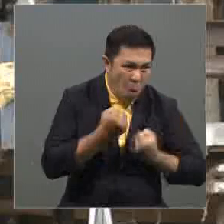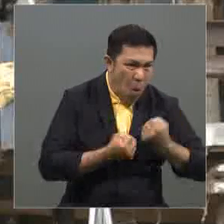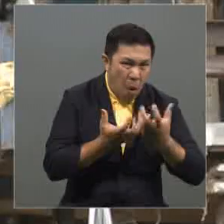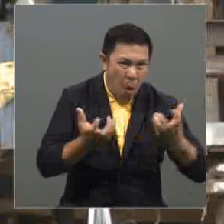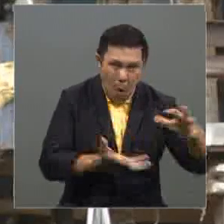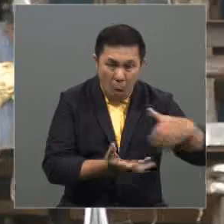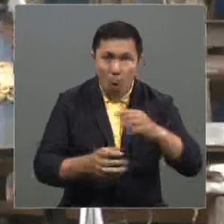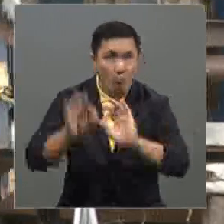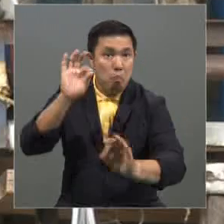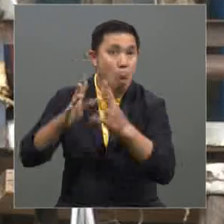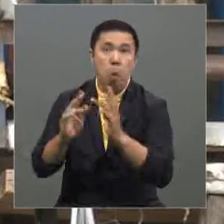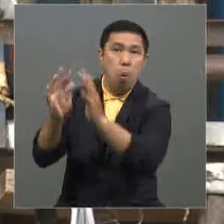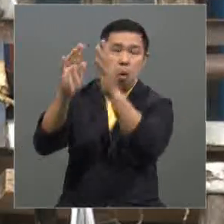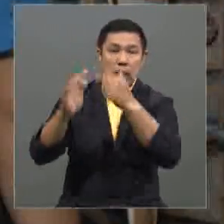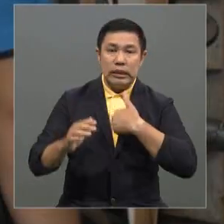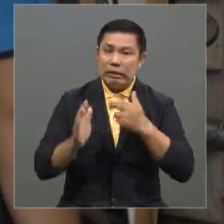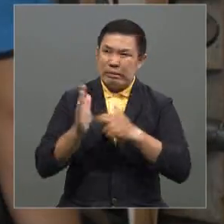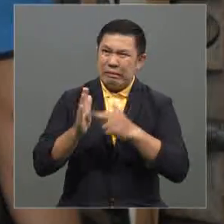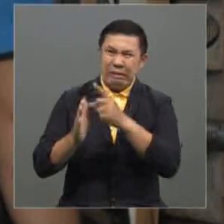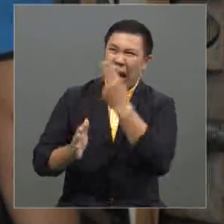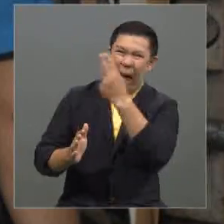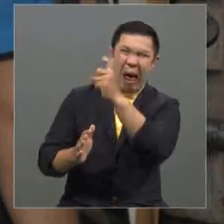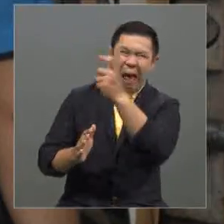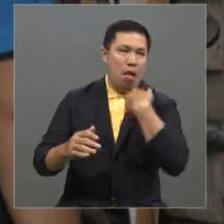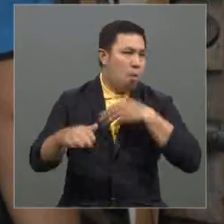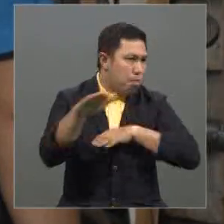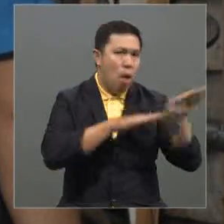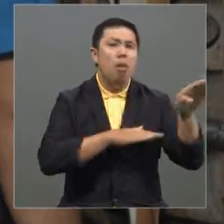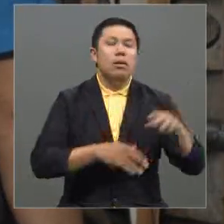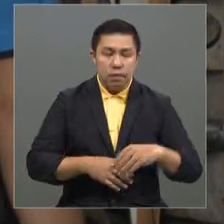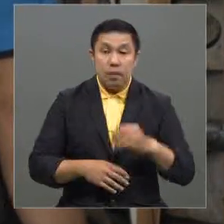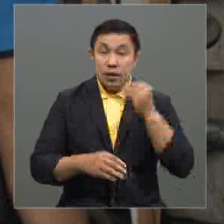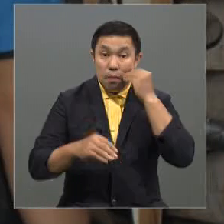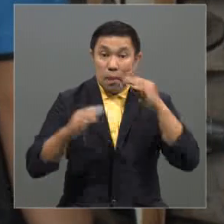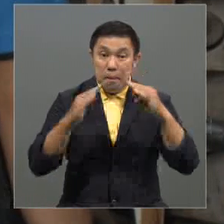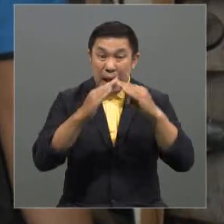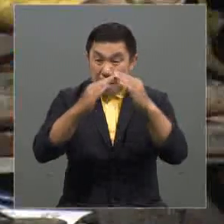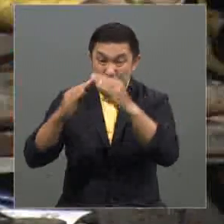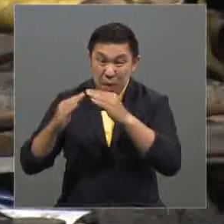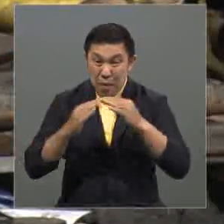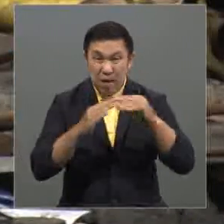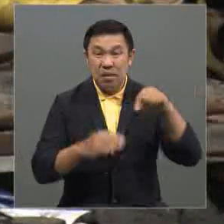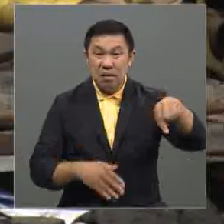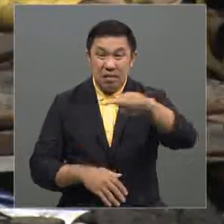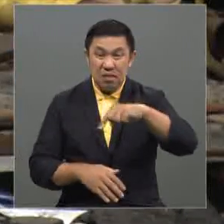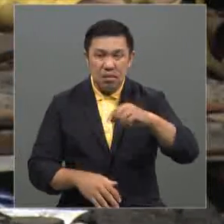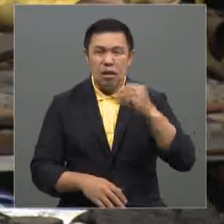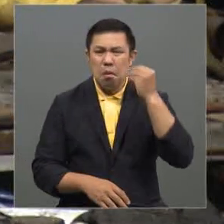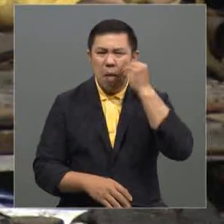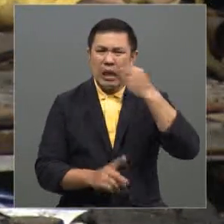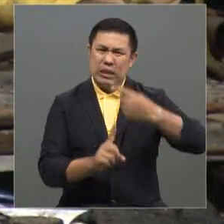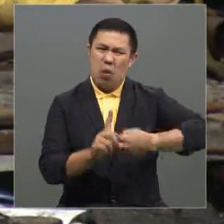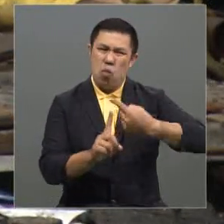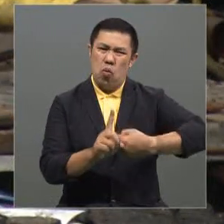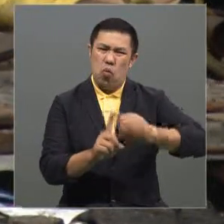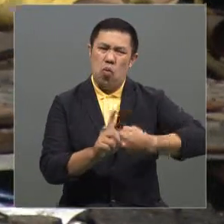พลิงเนี่ยไม่รุนแรงก็ทำได้เพียงวิ่งหนีเอาตัวรอดออกมานะคะบ้านที่พักอาศัยในซอยเนี่ยเป็นบ้านที่เป็นการเช่าเอาไว้